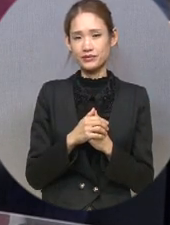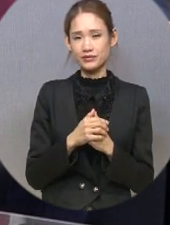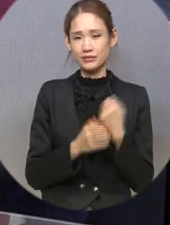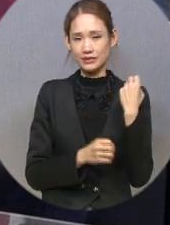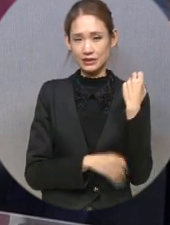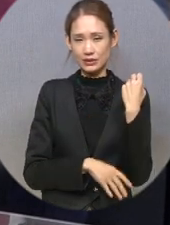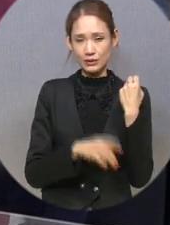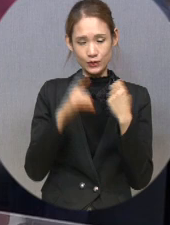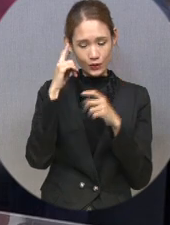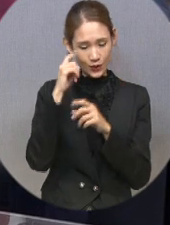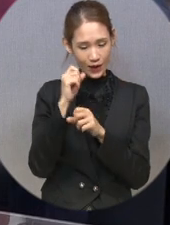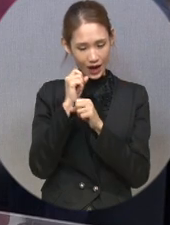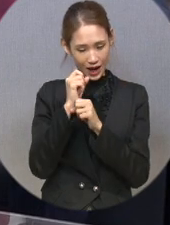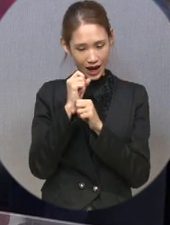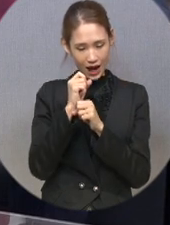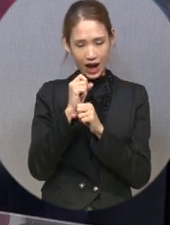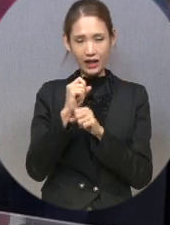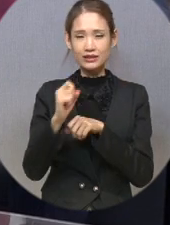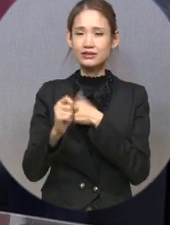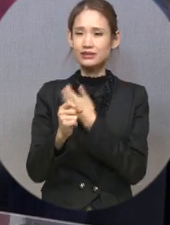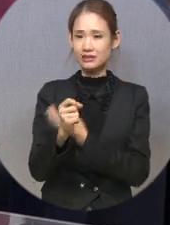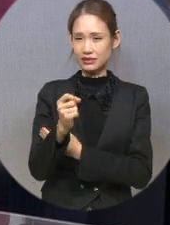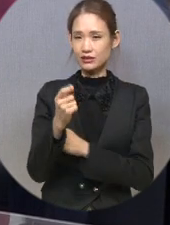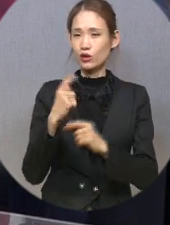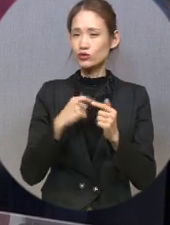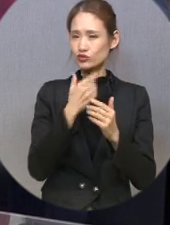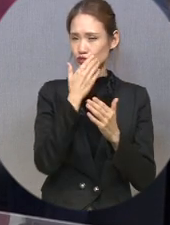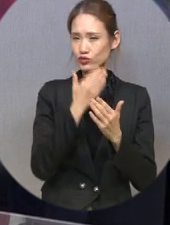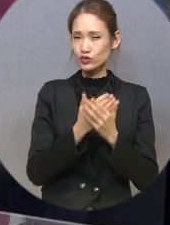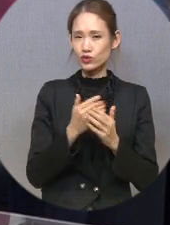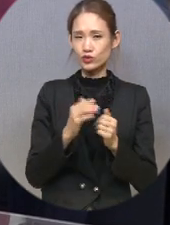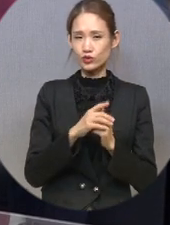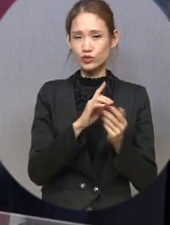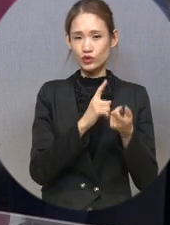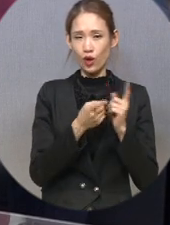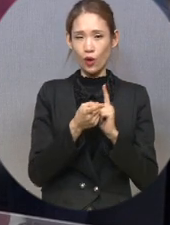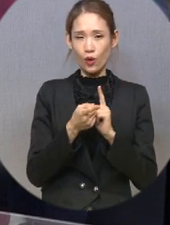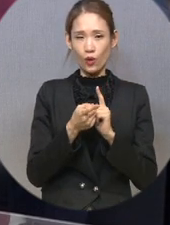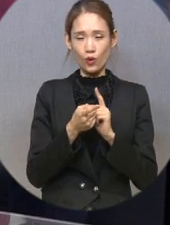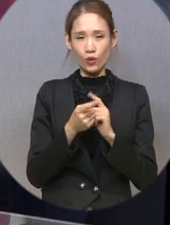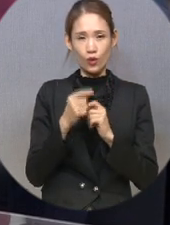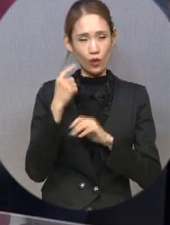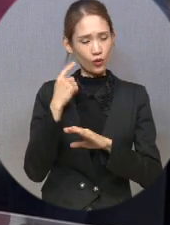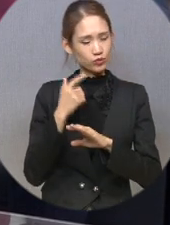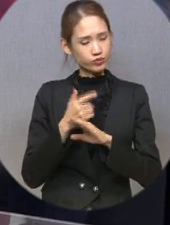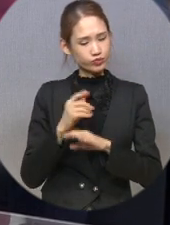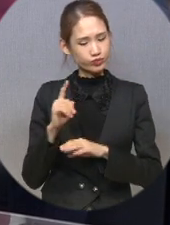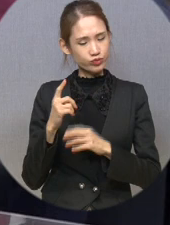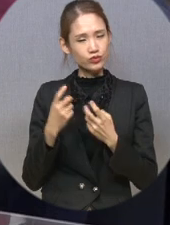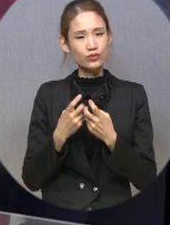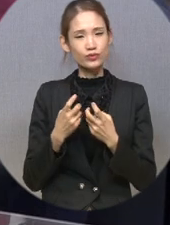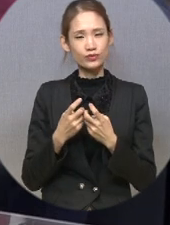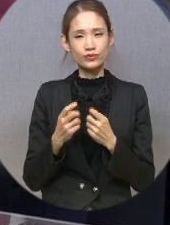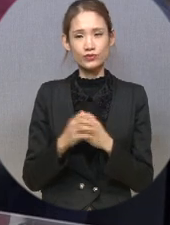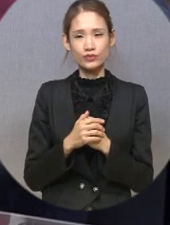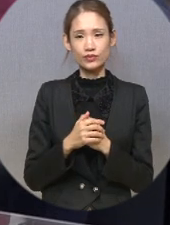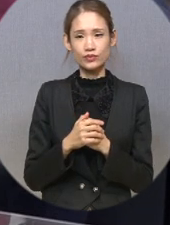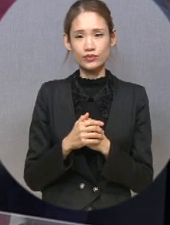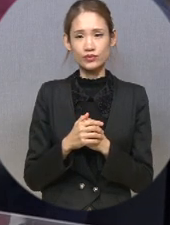기초학력을 또 강조하신 부분이 있어요. 어쩌면 서로 상반되는 개념은 아닐까 하는 생각도 들고요.